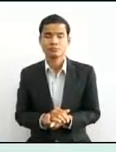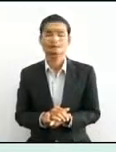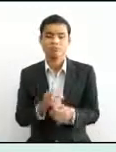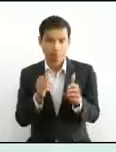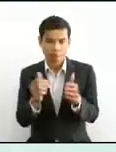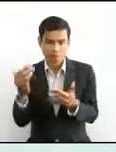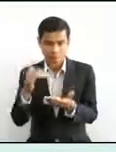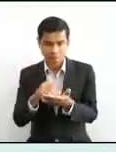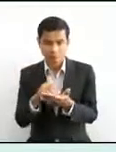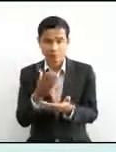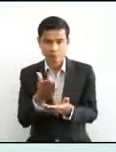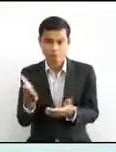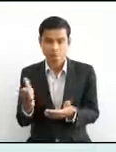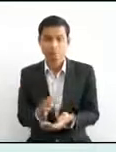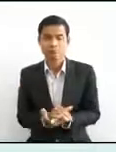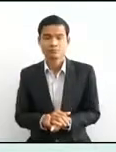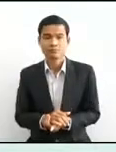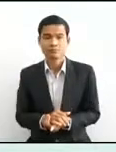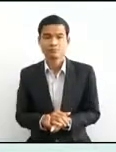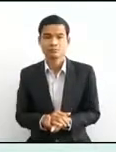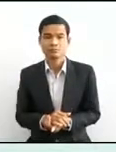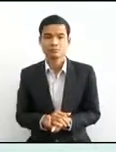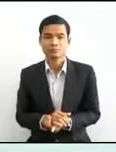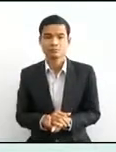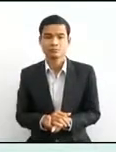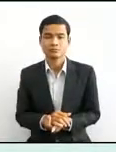cha xong đang tiệt nát con nát ta